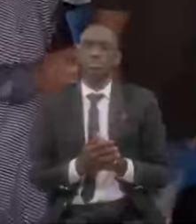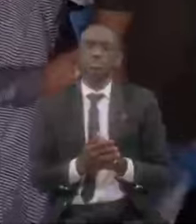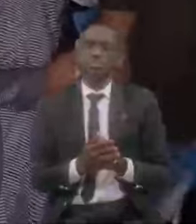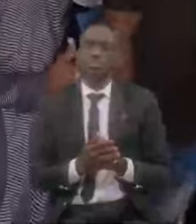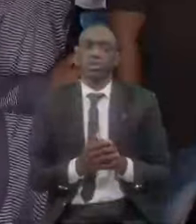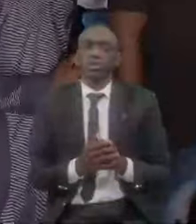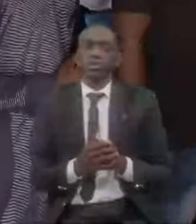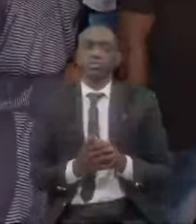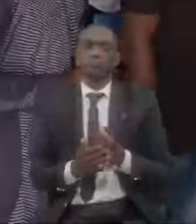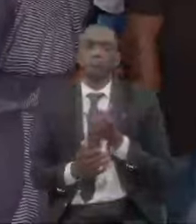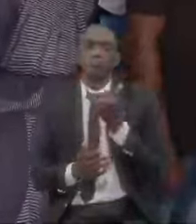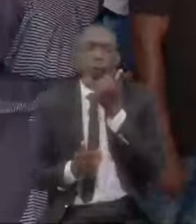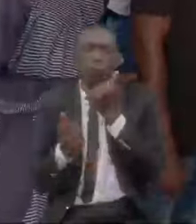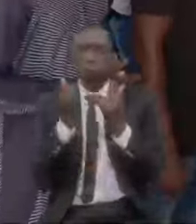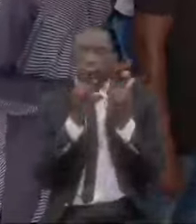les